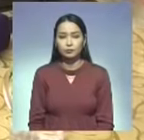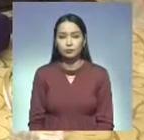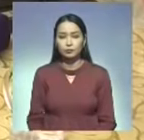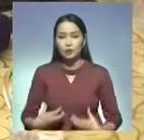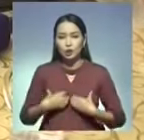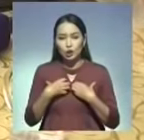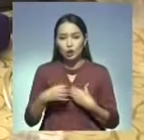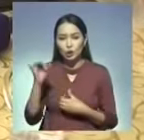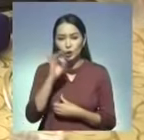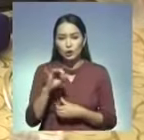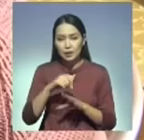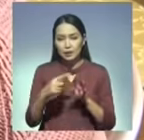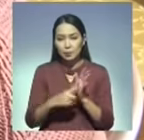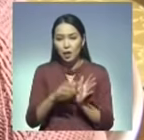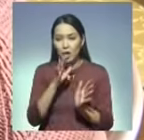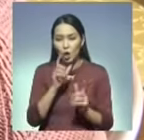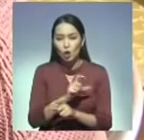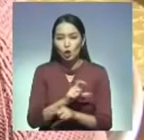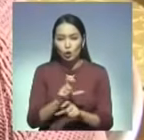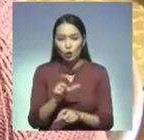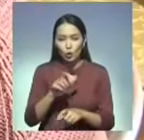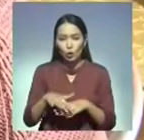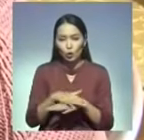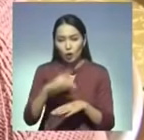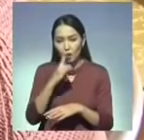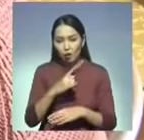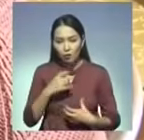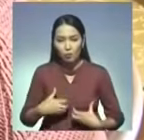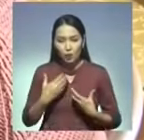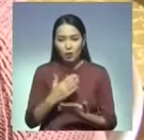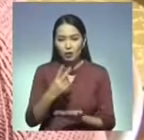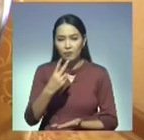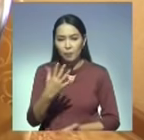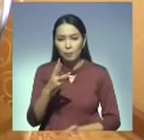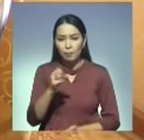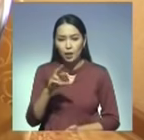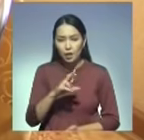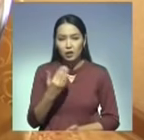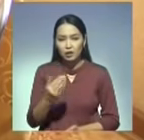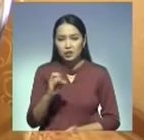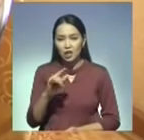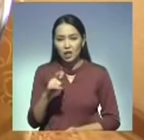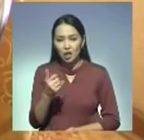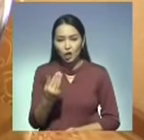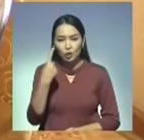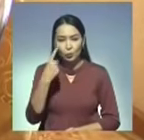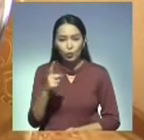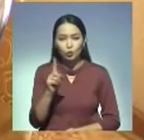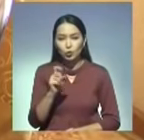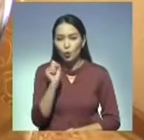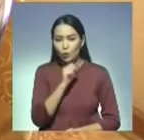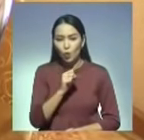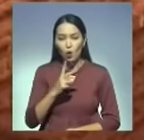Шокирующая история 17-летней школьницы взбудоражила казахстанцев. 25 мая жительница Сарыагаша заявила о похищении